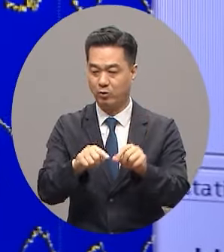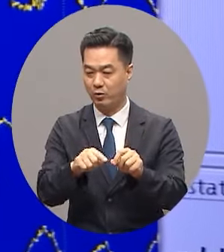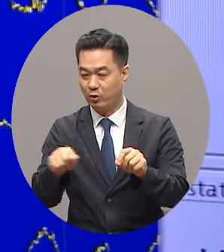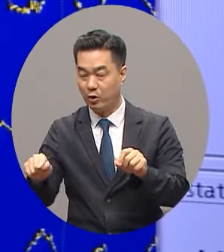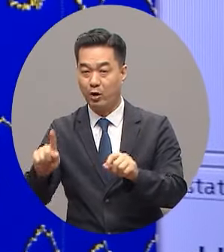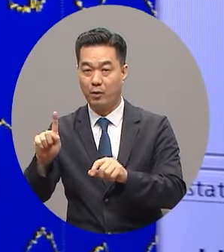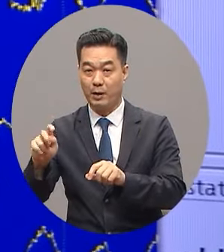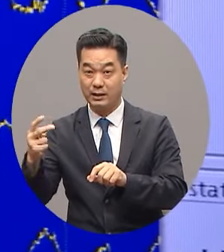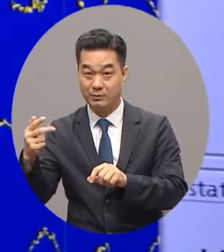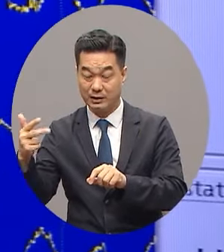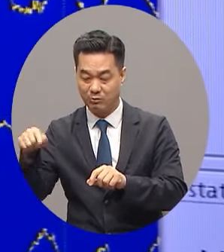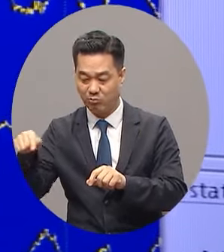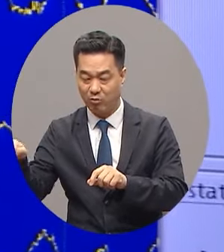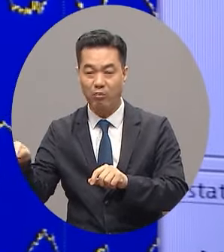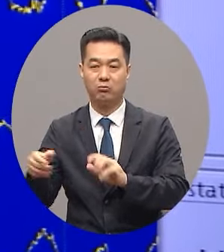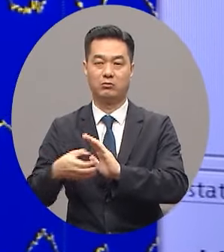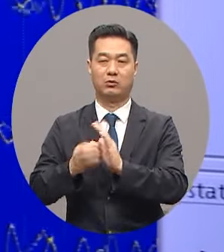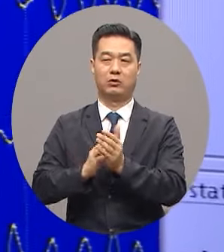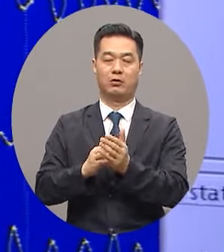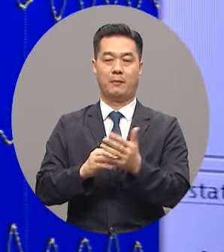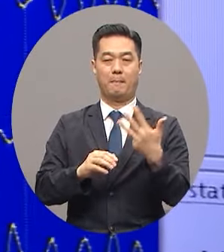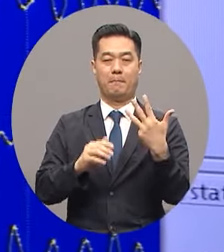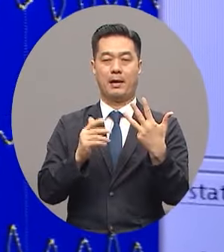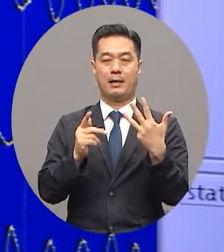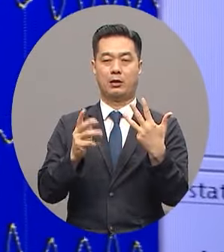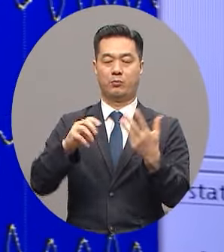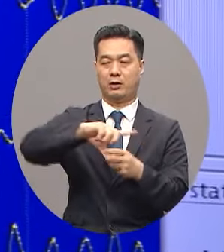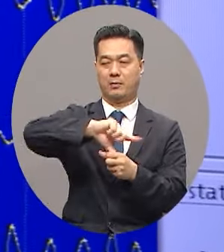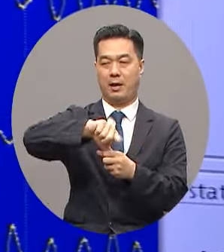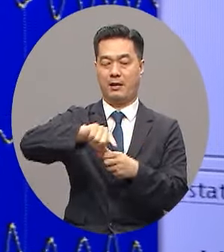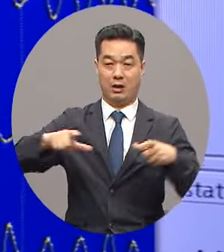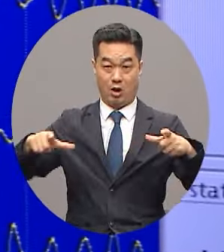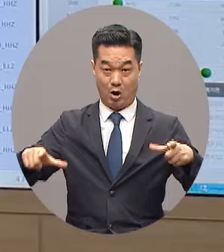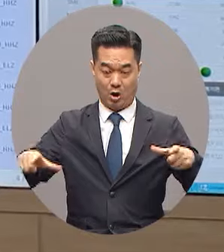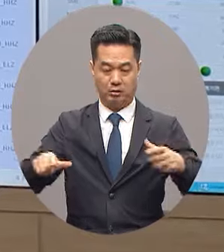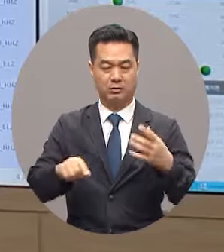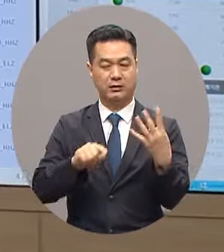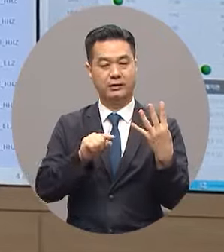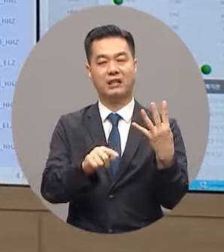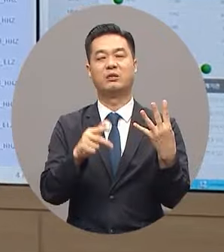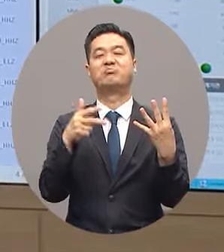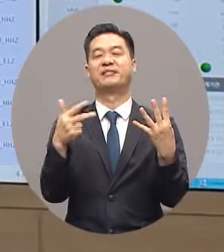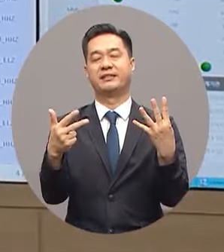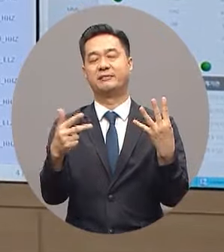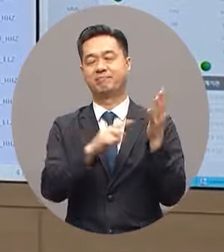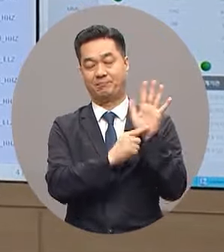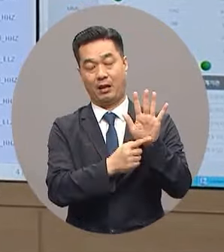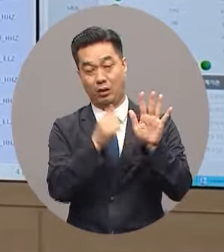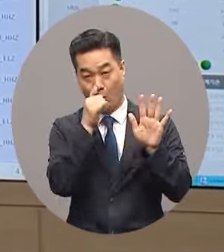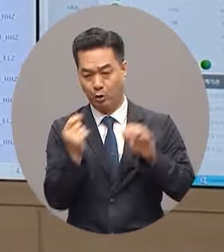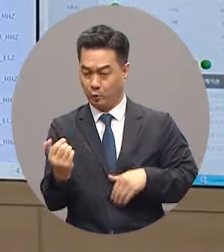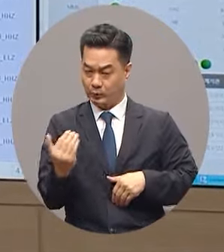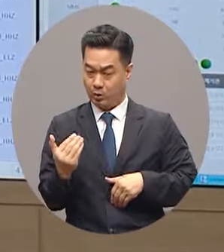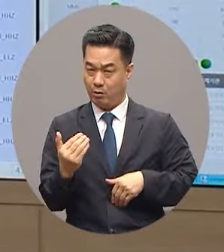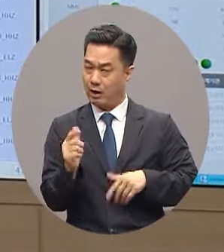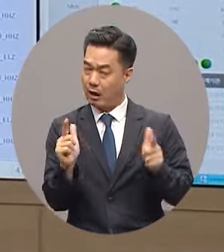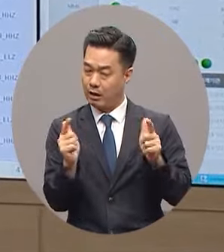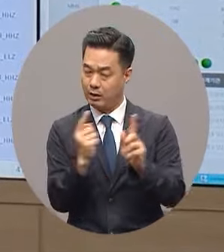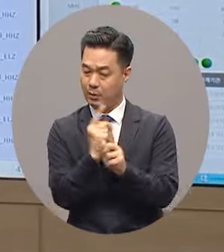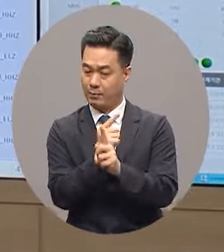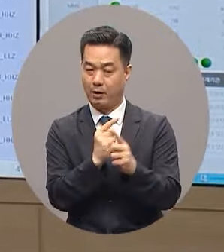126.71도입니다. 발생 깊이는 8km입니다. 당초 규모 4.7의 지진으로 알려졌는데, 기상청은 방금 전 지진